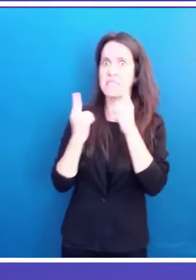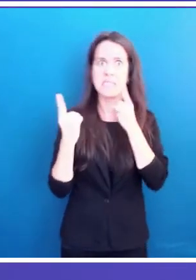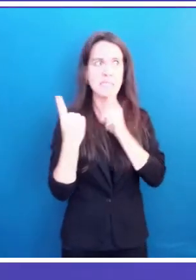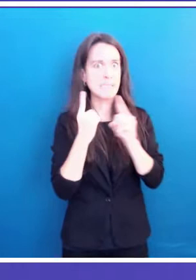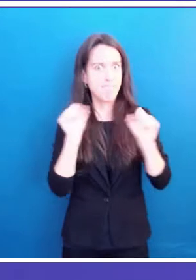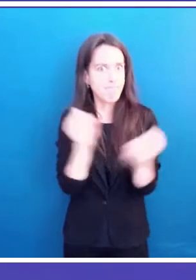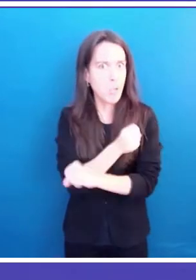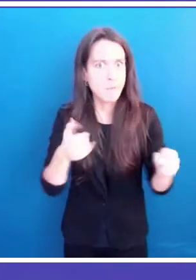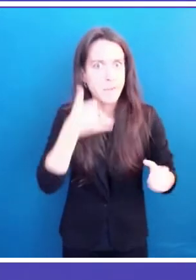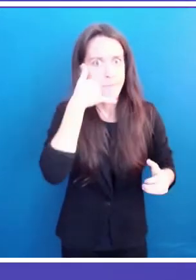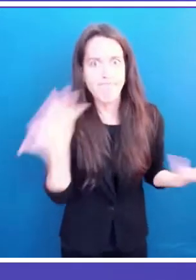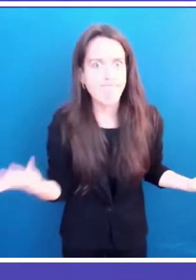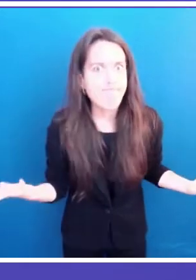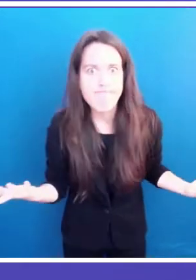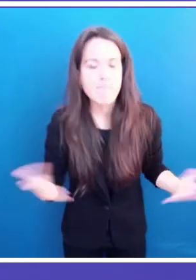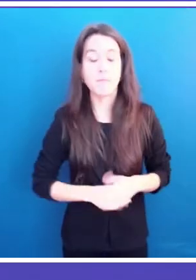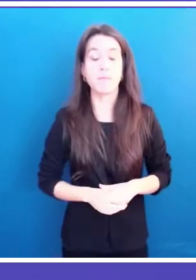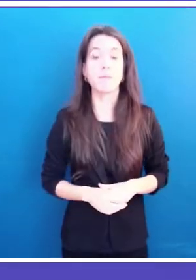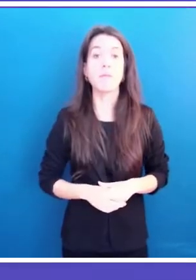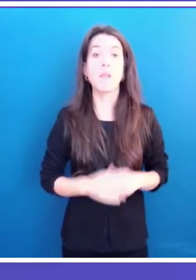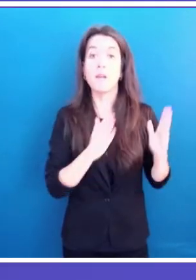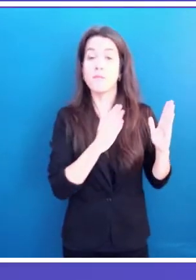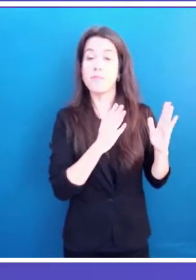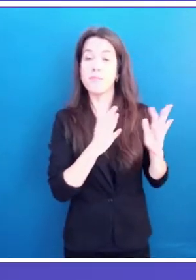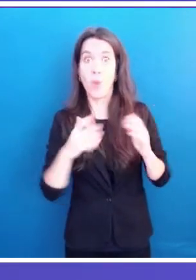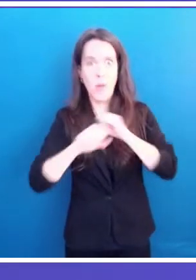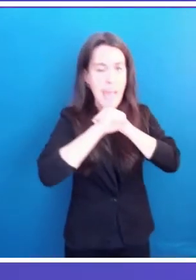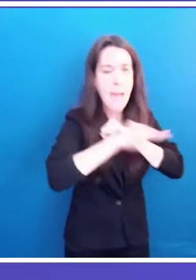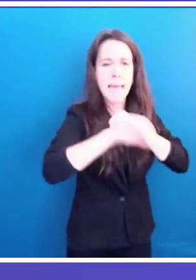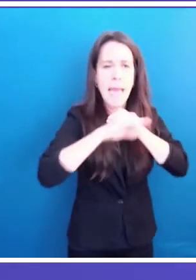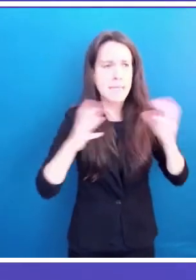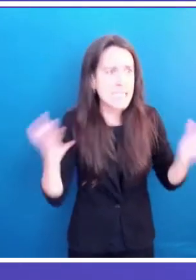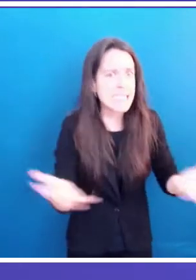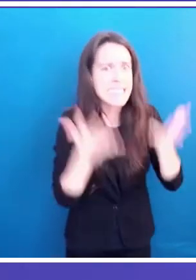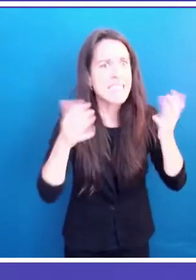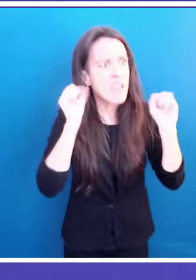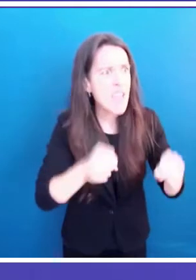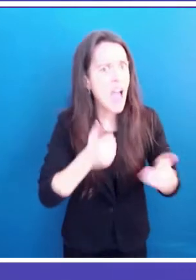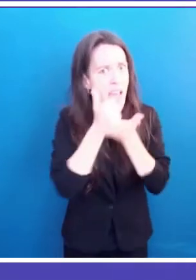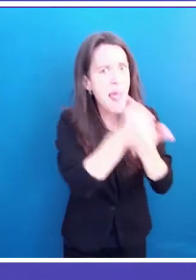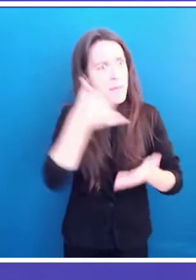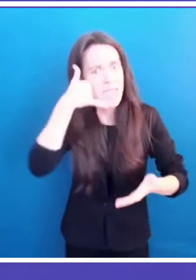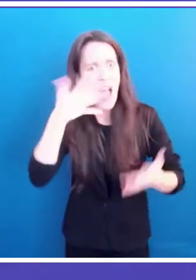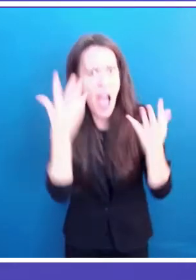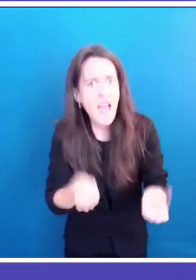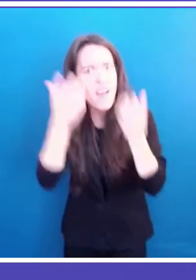والإيطالية طوال الوقت. ولابد من أن نشير إلى أن المرأة